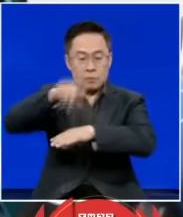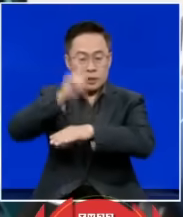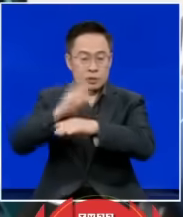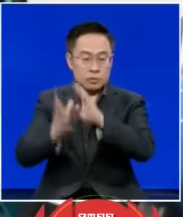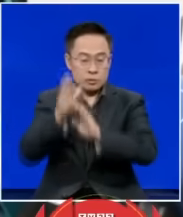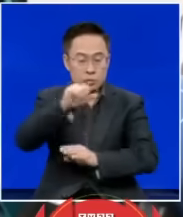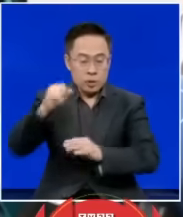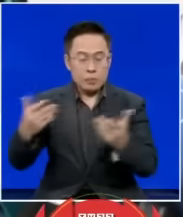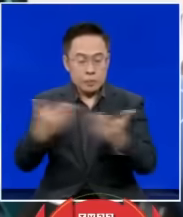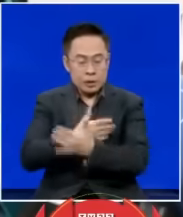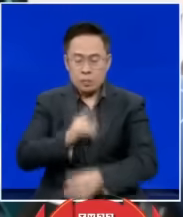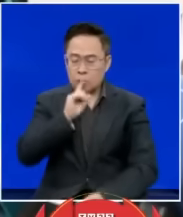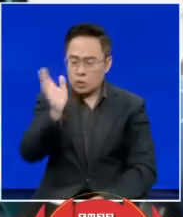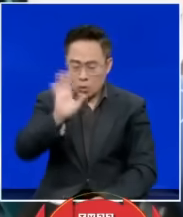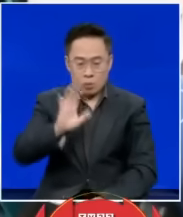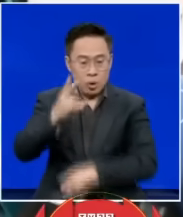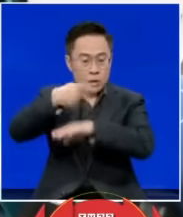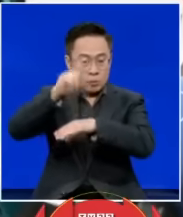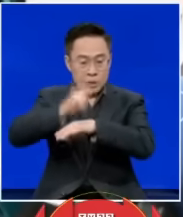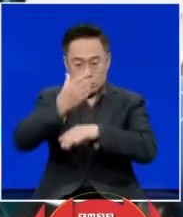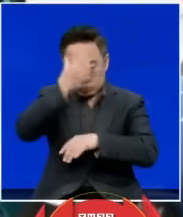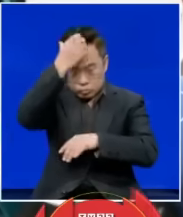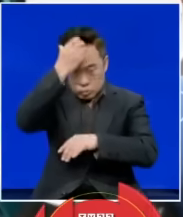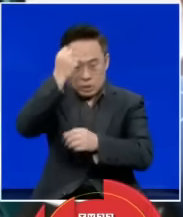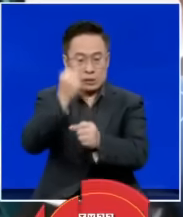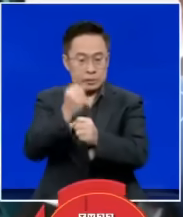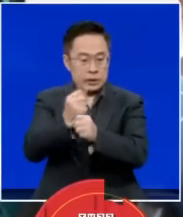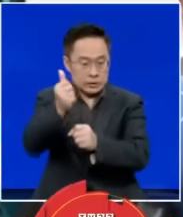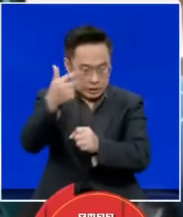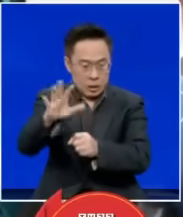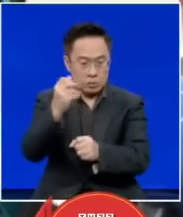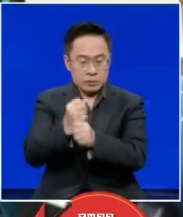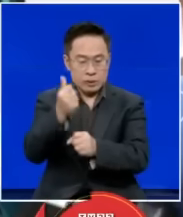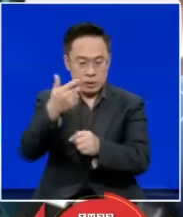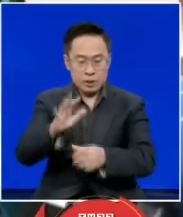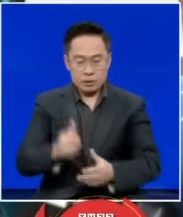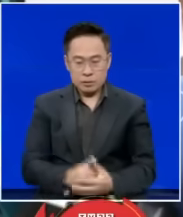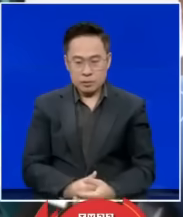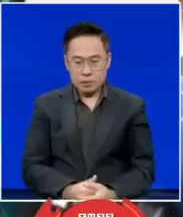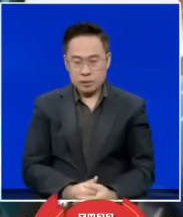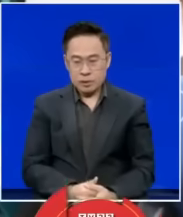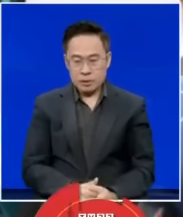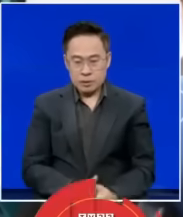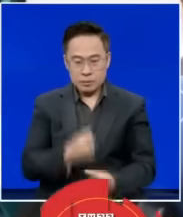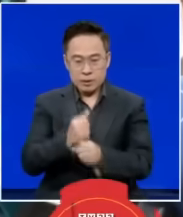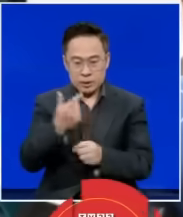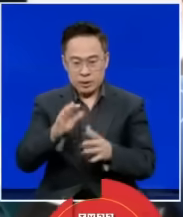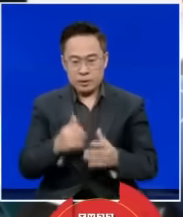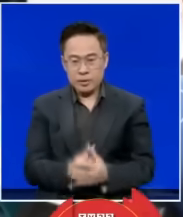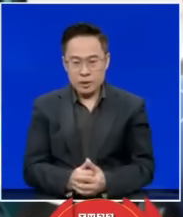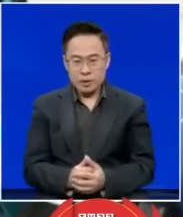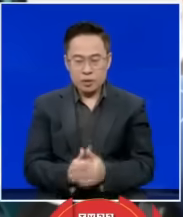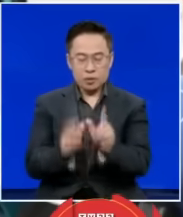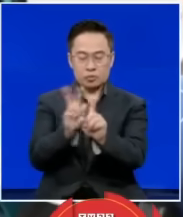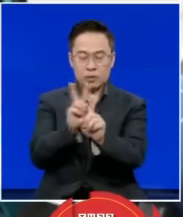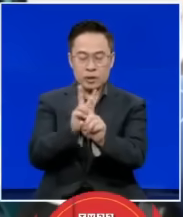เพราะท่านจะทำหน้าที่ของท่านได้ดีอยู่แล้วนะครับ แม่ราศีรัฐมนตรีช่วยจับเหลือเกินนะ สองคนข้างหลังอะเหร